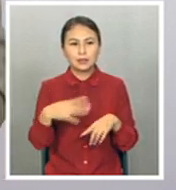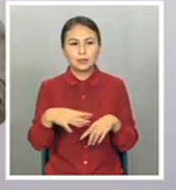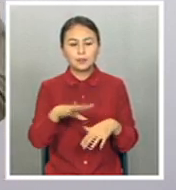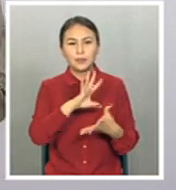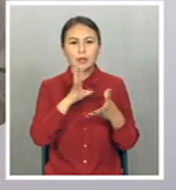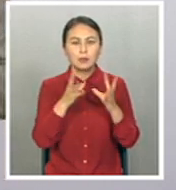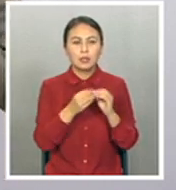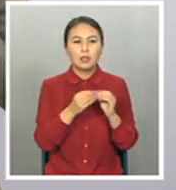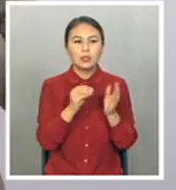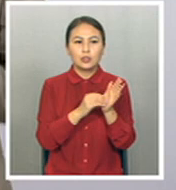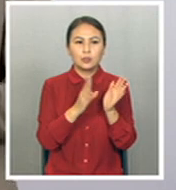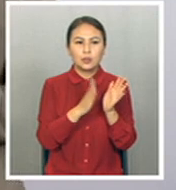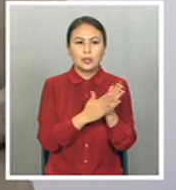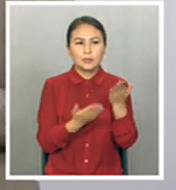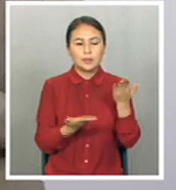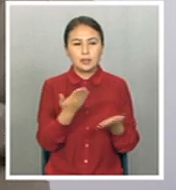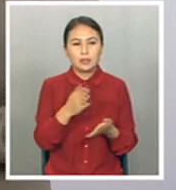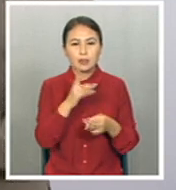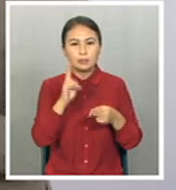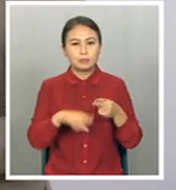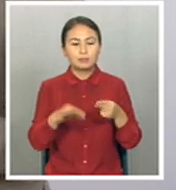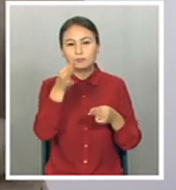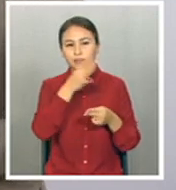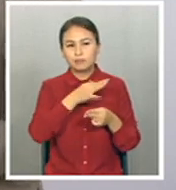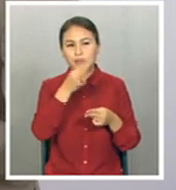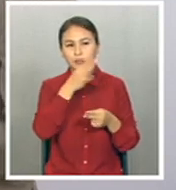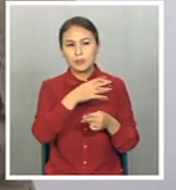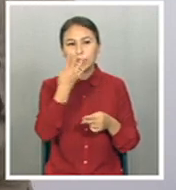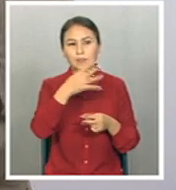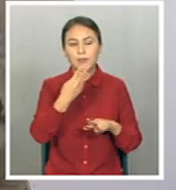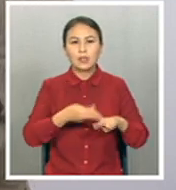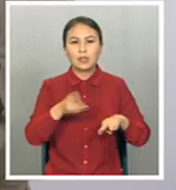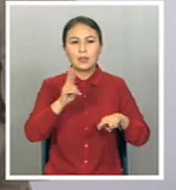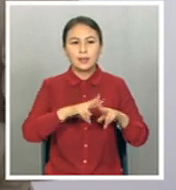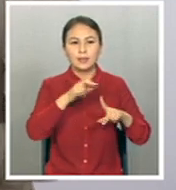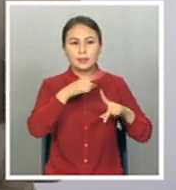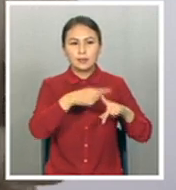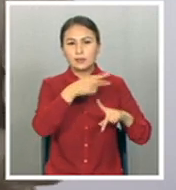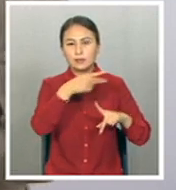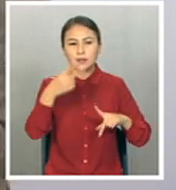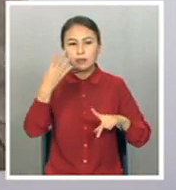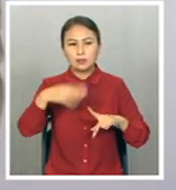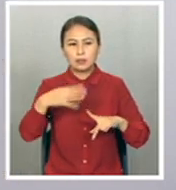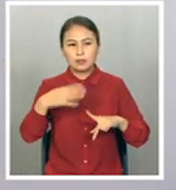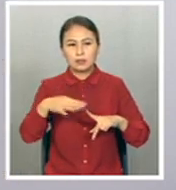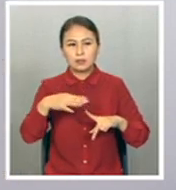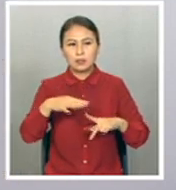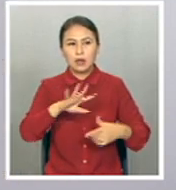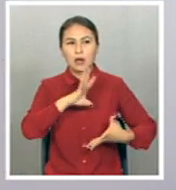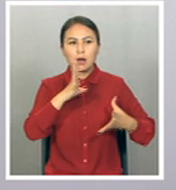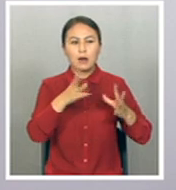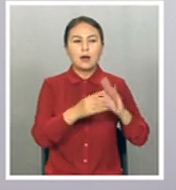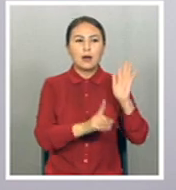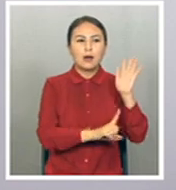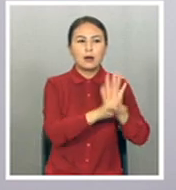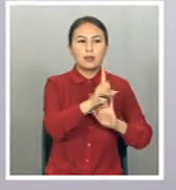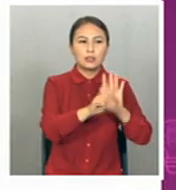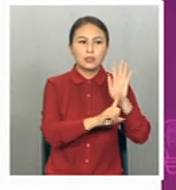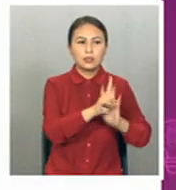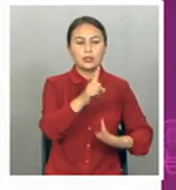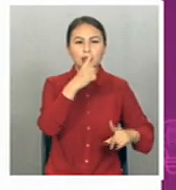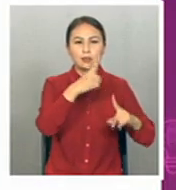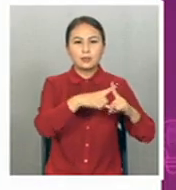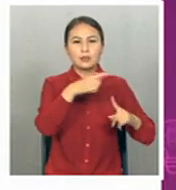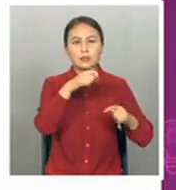түбірі, бірақ есеп әлі аяқталған жоқ. Бұл 40 деп тұрғанымыз X-ке тең е. Абзайтты қой, алғашқыда X метр мата болған